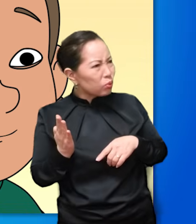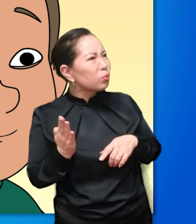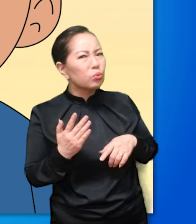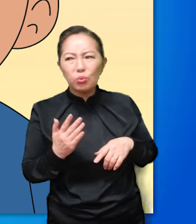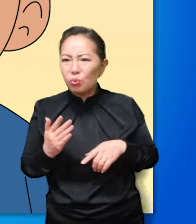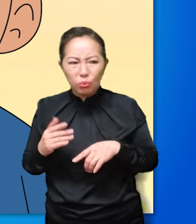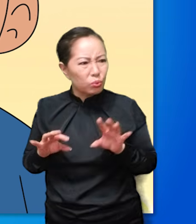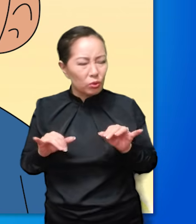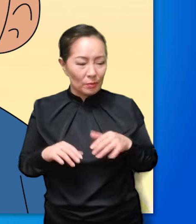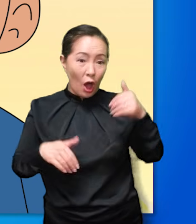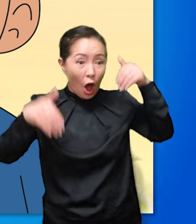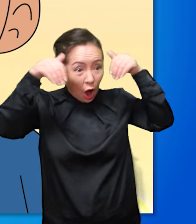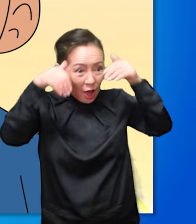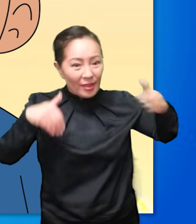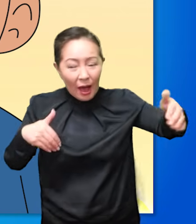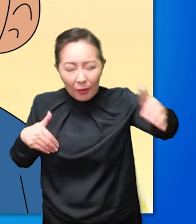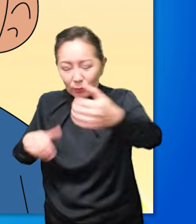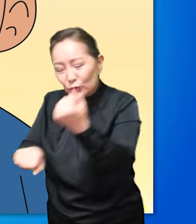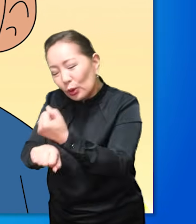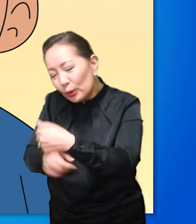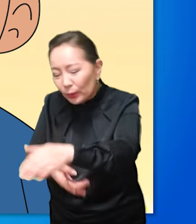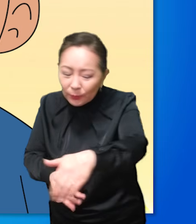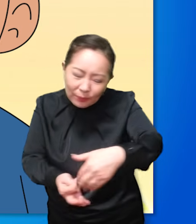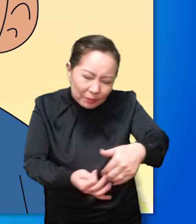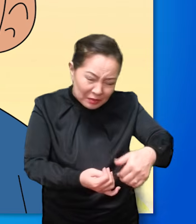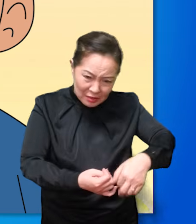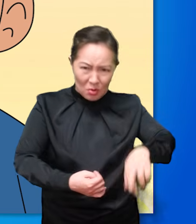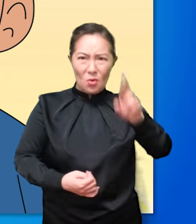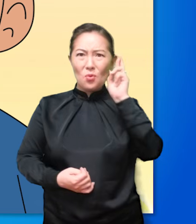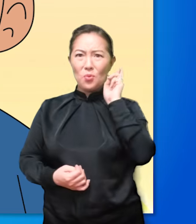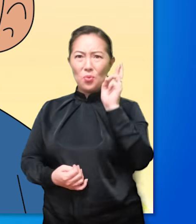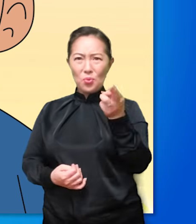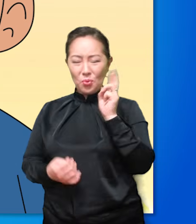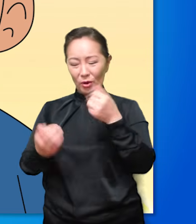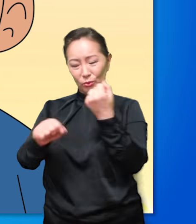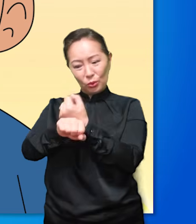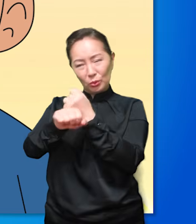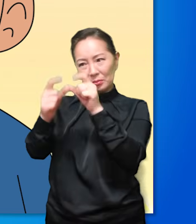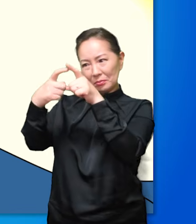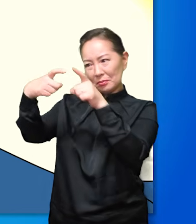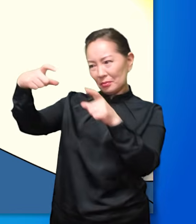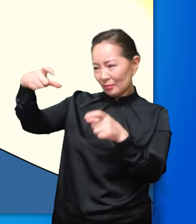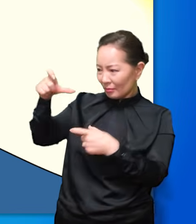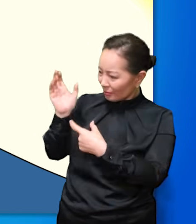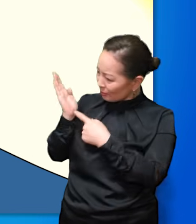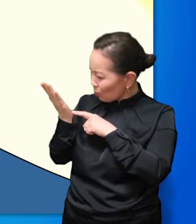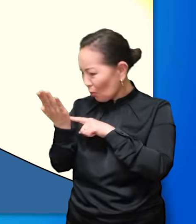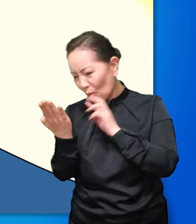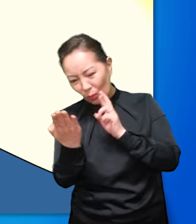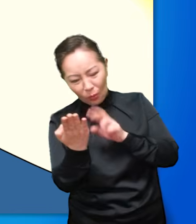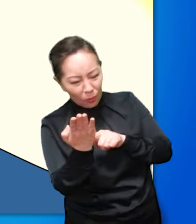юу вэ? Би сая хон цуглуулна гэд чулууд үүж явсан чинь ийм сонин хэлбэртэй чулуу боллоо.